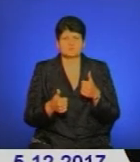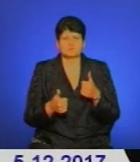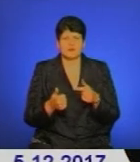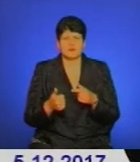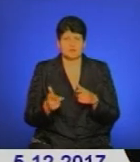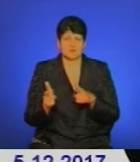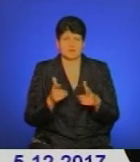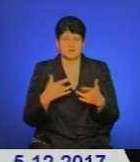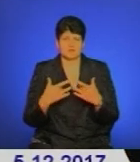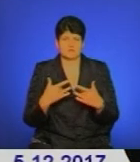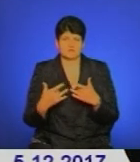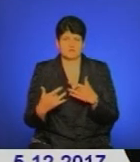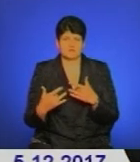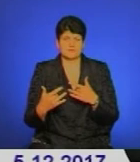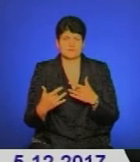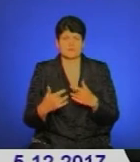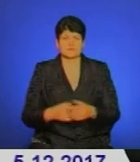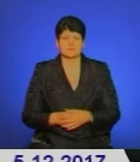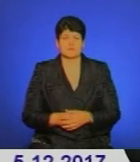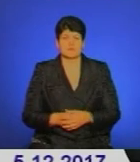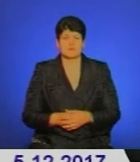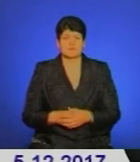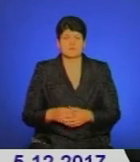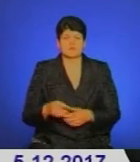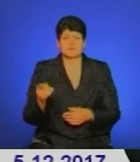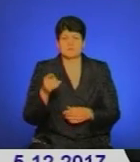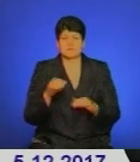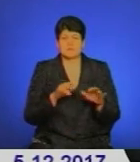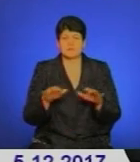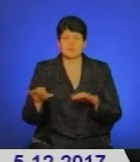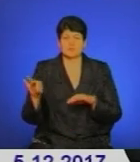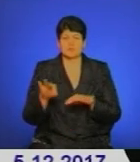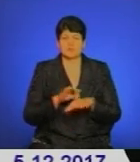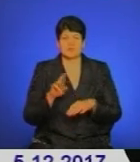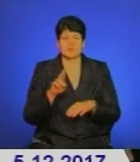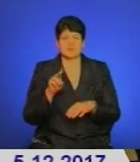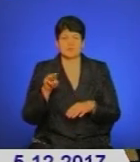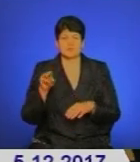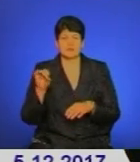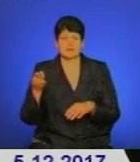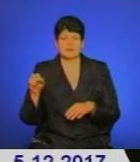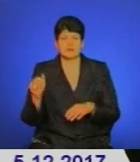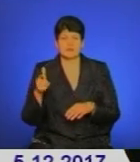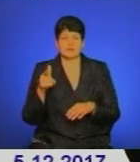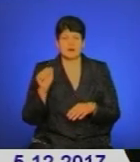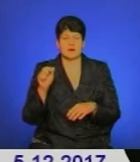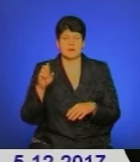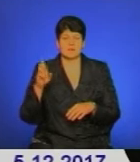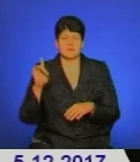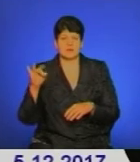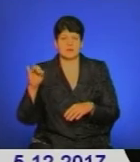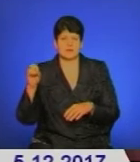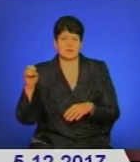концерт і все. Знана тернопільська піаністка, дружина Ярослава Теленка Габріела Теленко – одна із